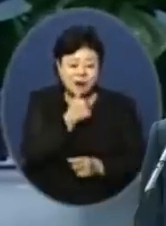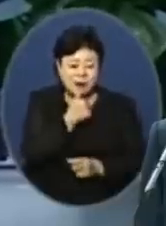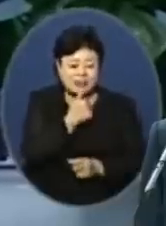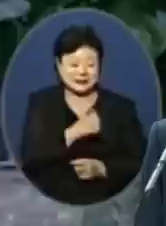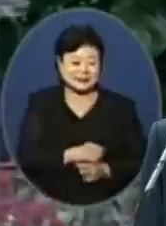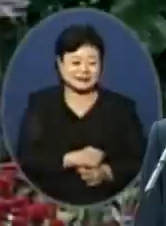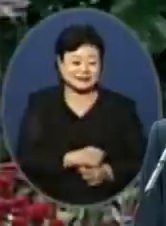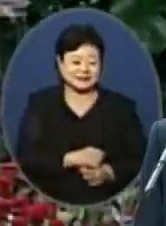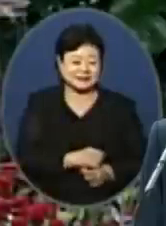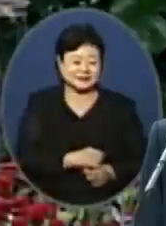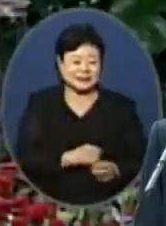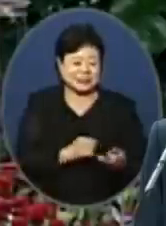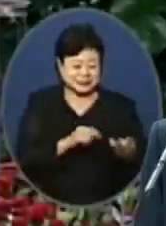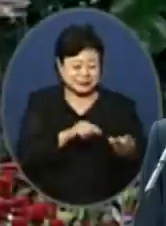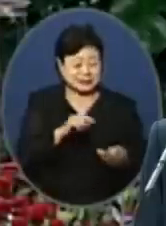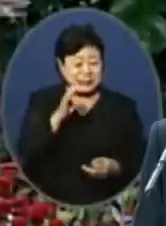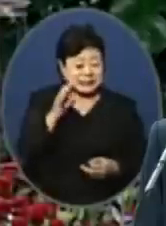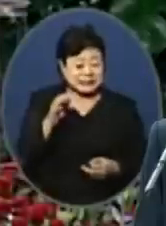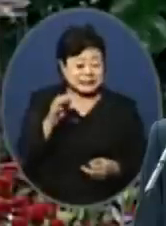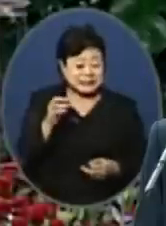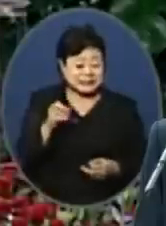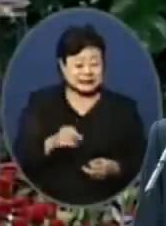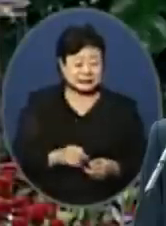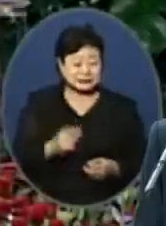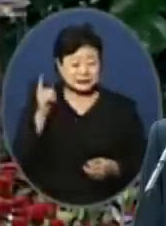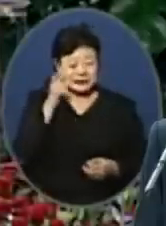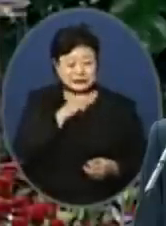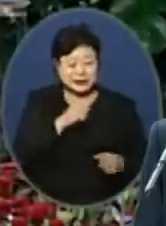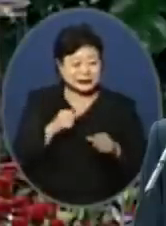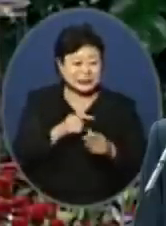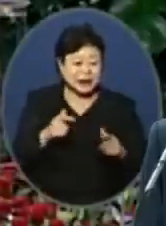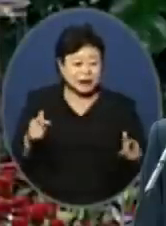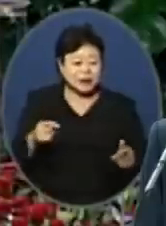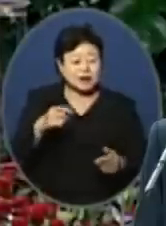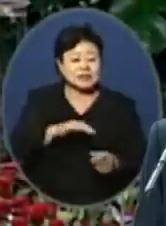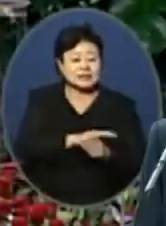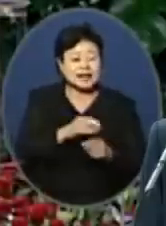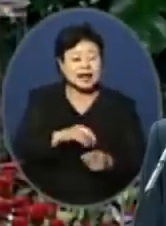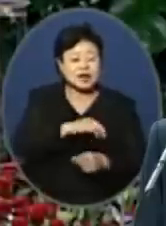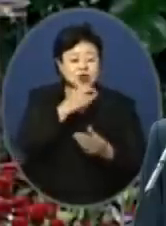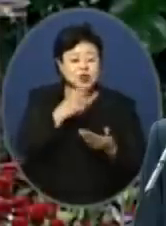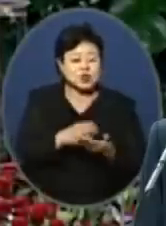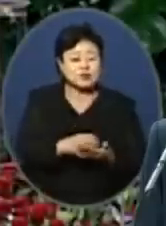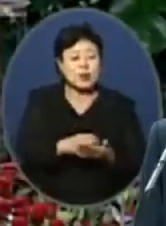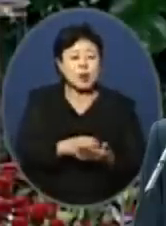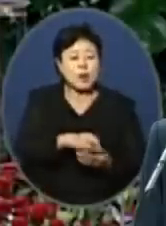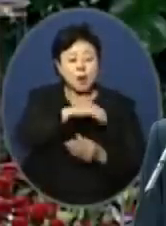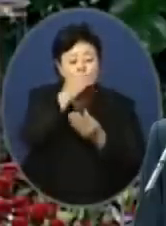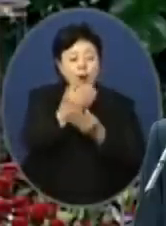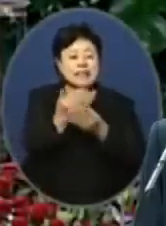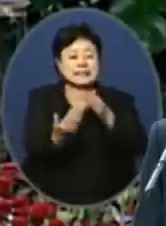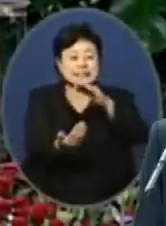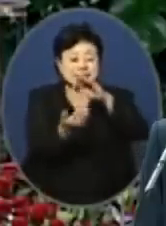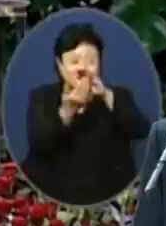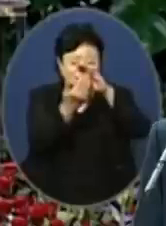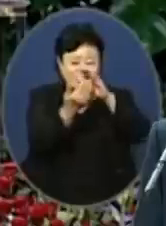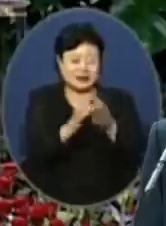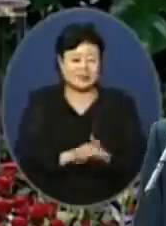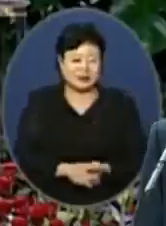10절에 사랑은 이웃에게 악을 행하지 아니하나니 그러므로 사랑은 율법의 완성이라고 말씀하는 것입니다.